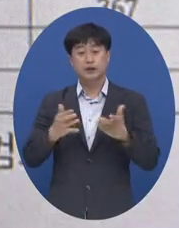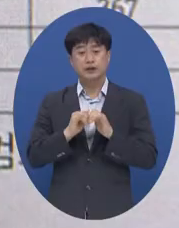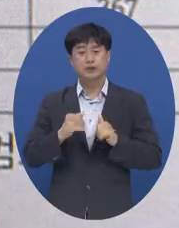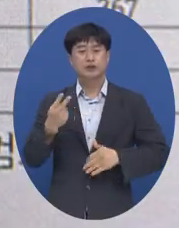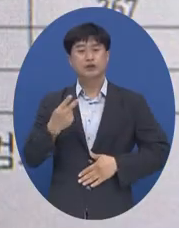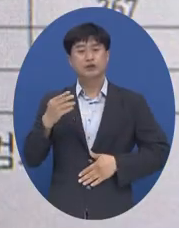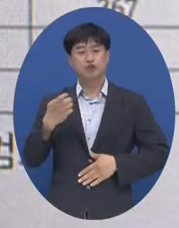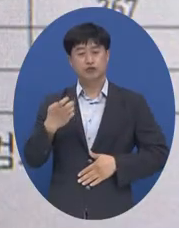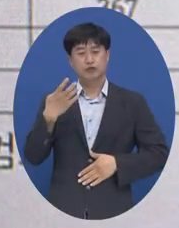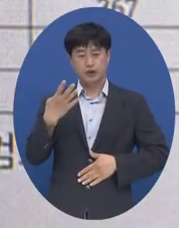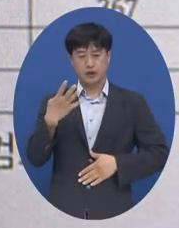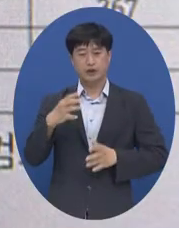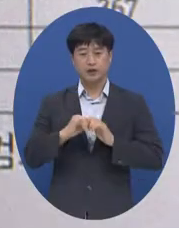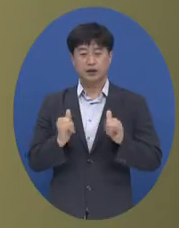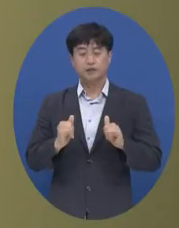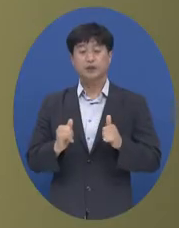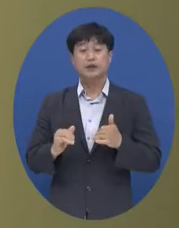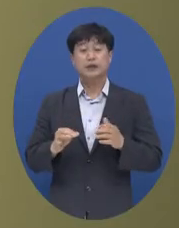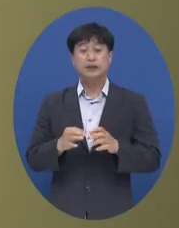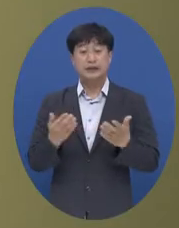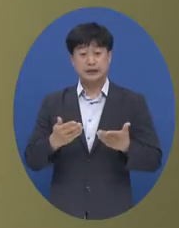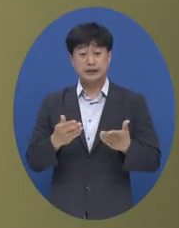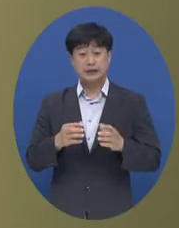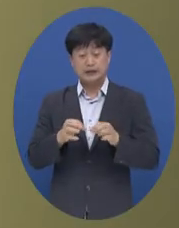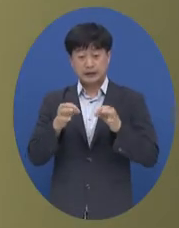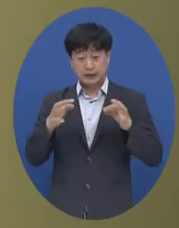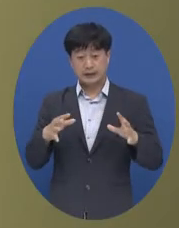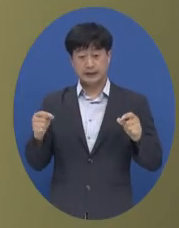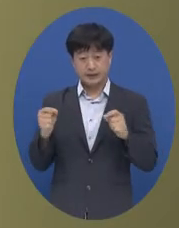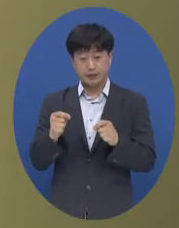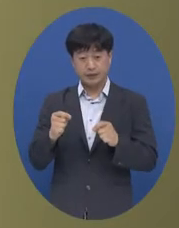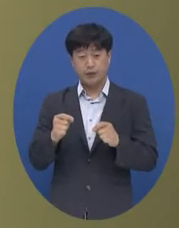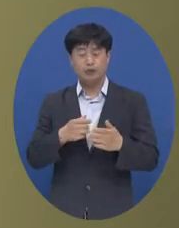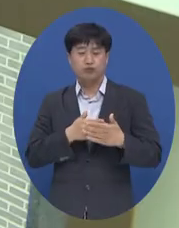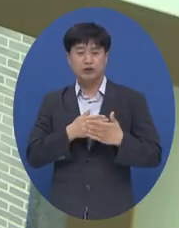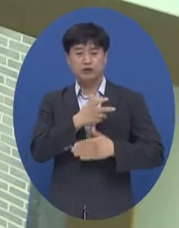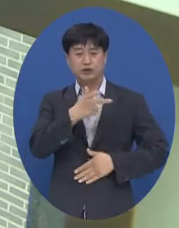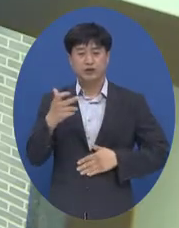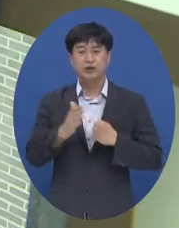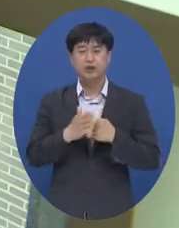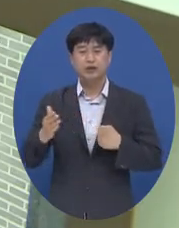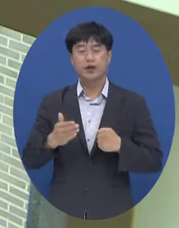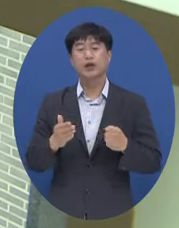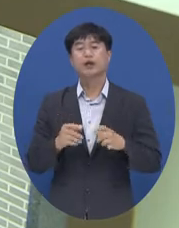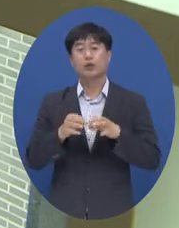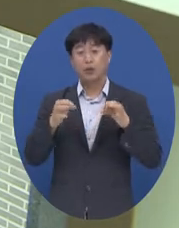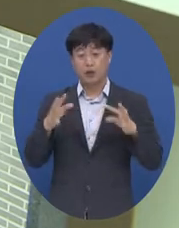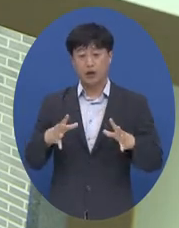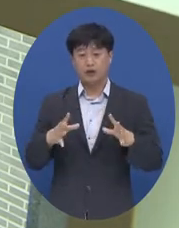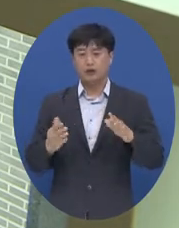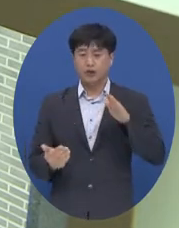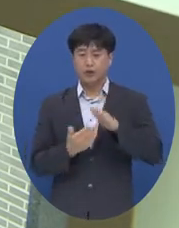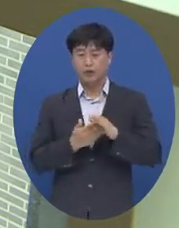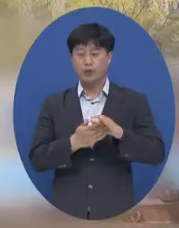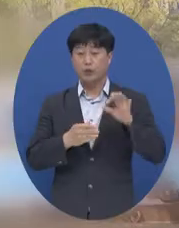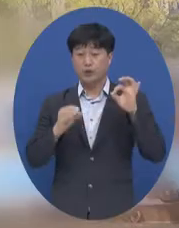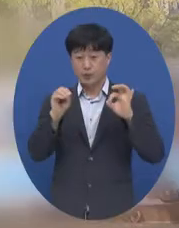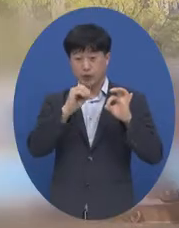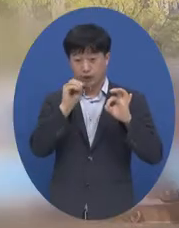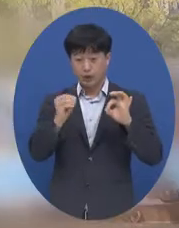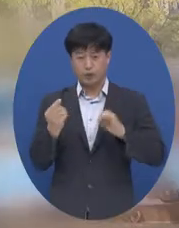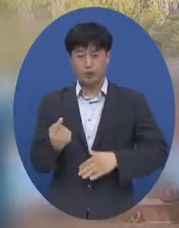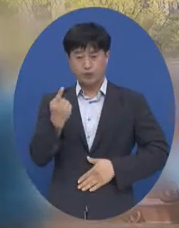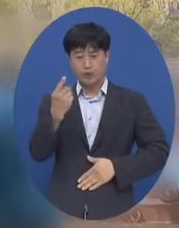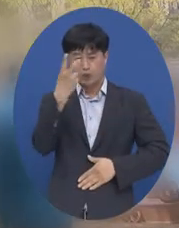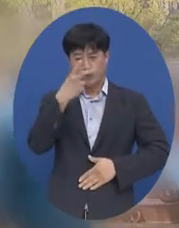노동자 2,094명입니다. 근무 기간이 짧을수록 고용 불안정성이 커지기 때문에 근무 기간에 따라 최대 10%까지